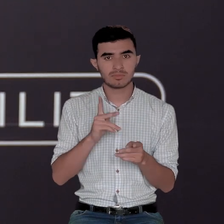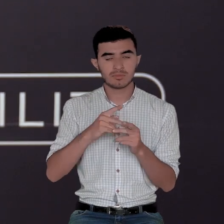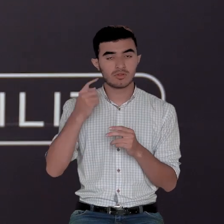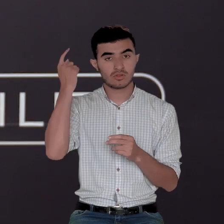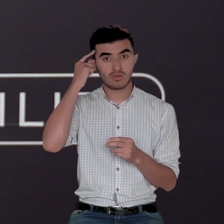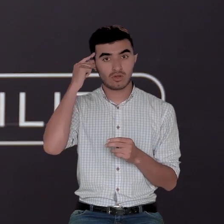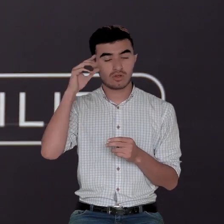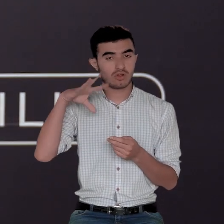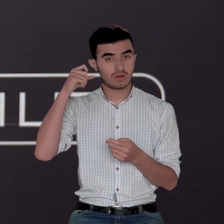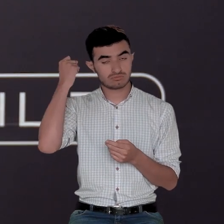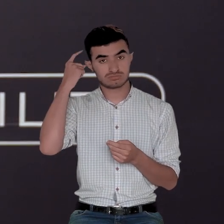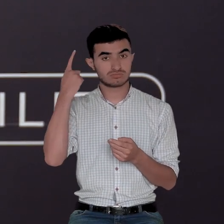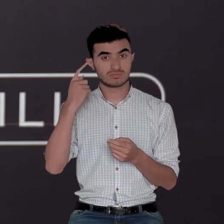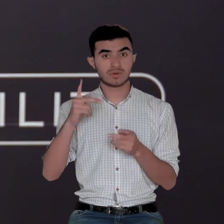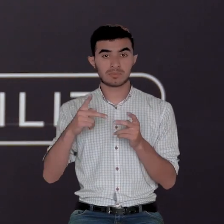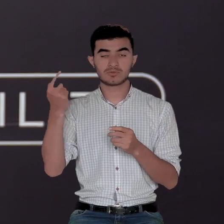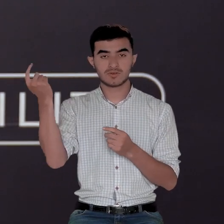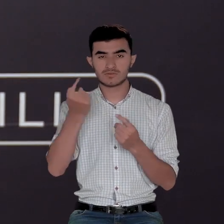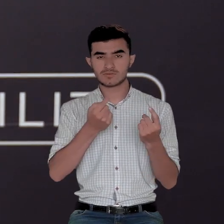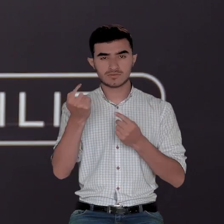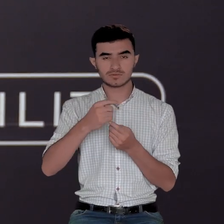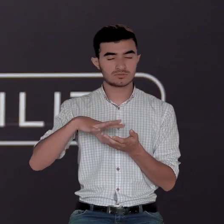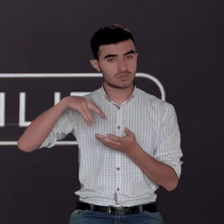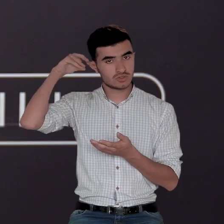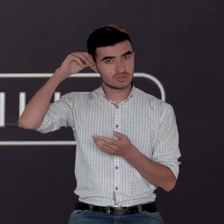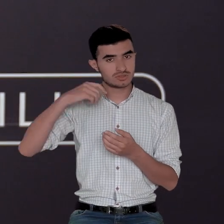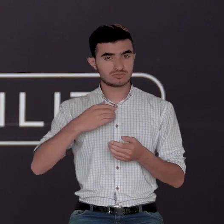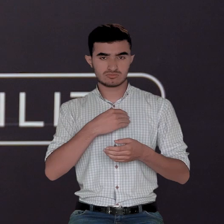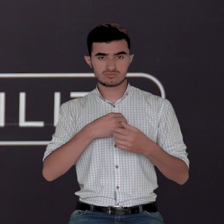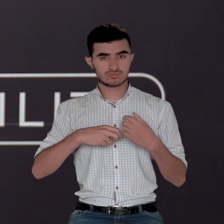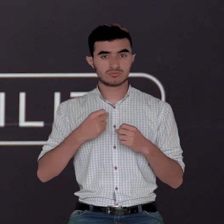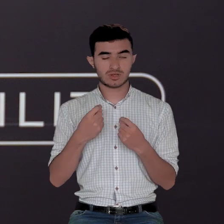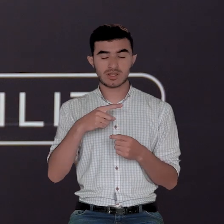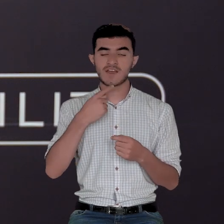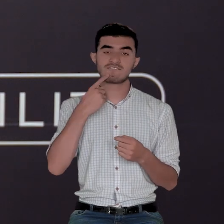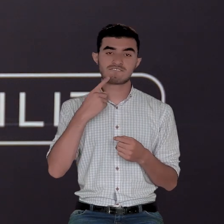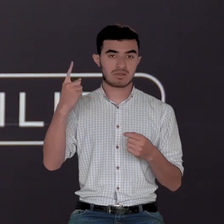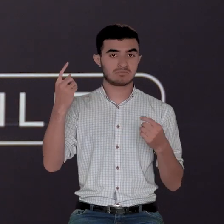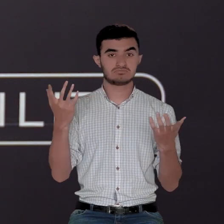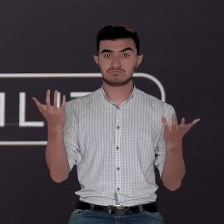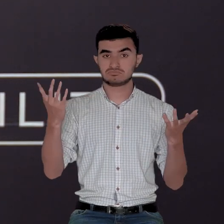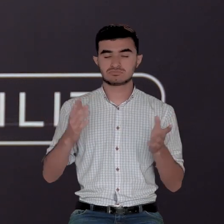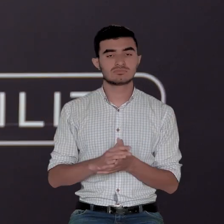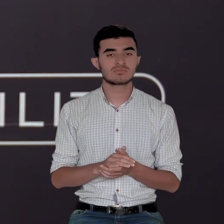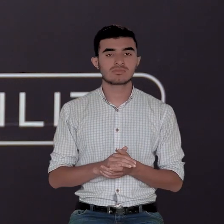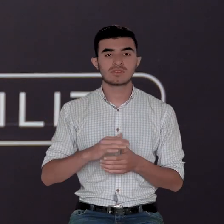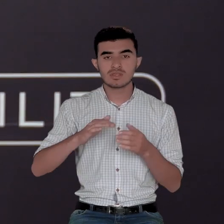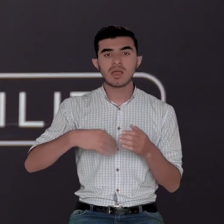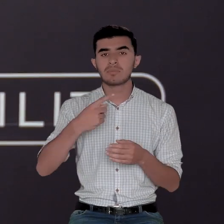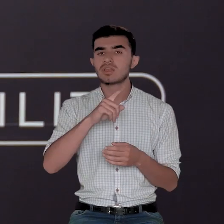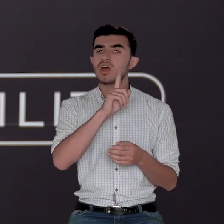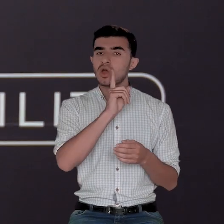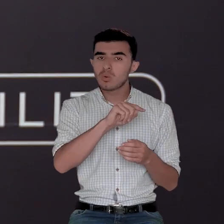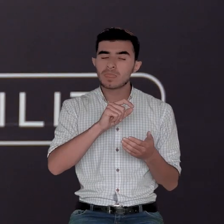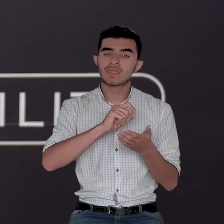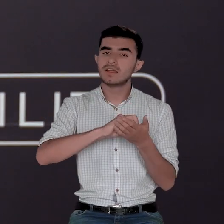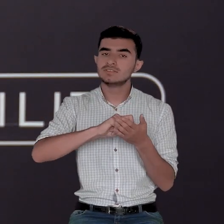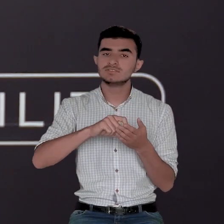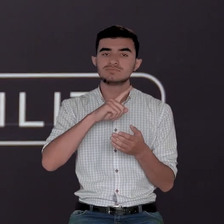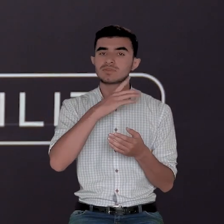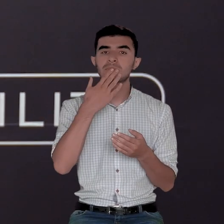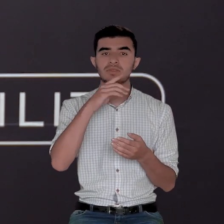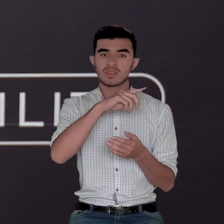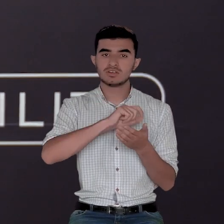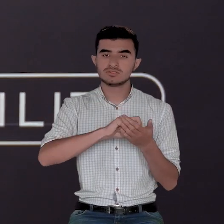people heard of him, they kept coming, and he became really famous. So otherwise इसने खुद से he did not leave a